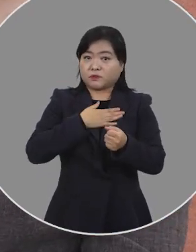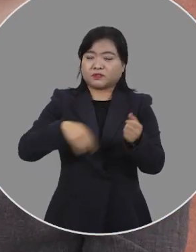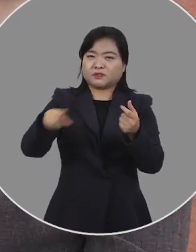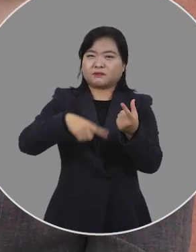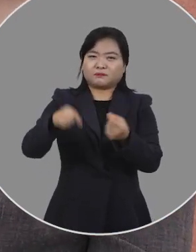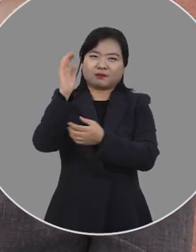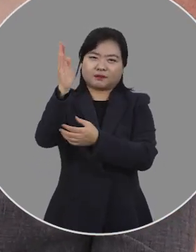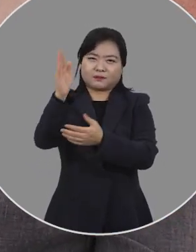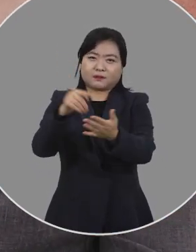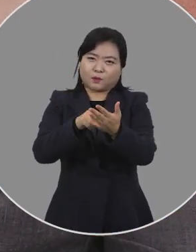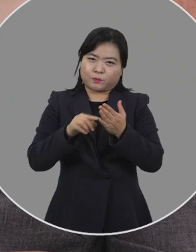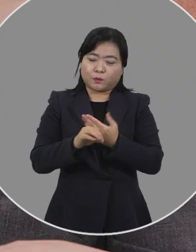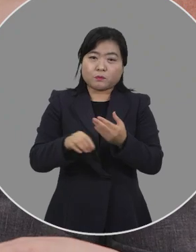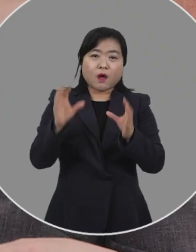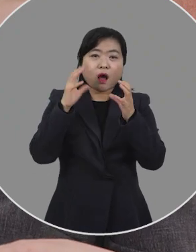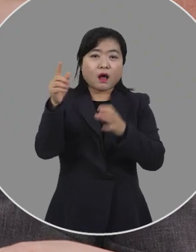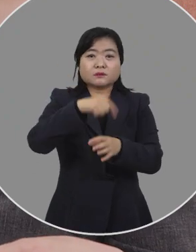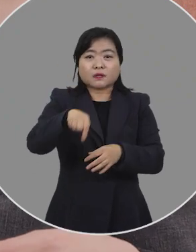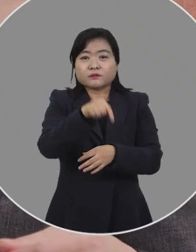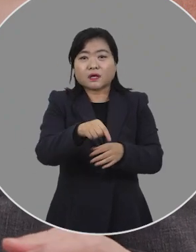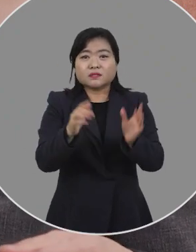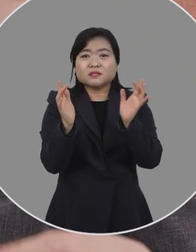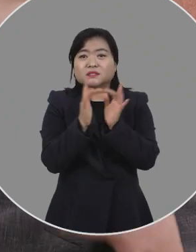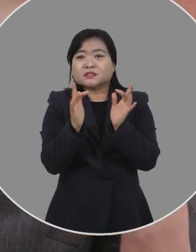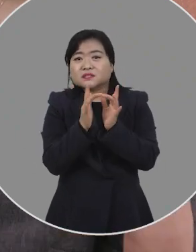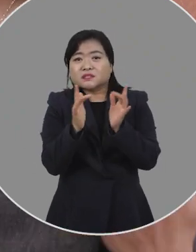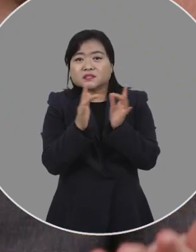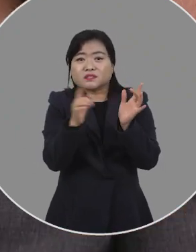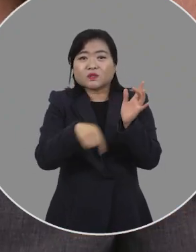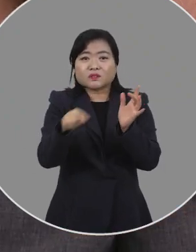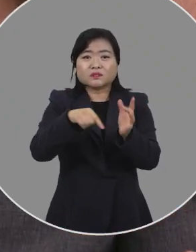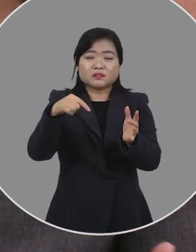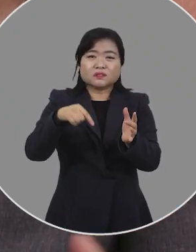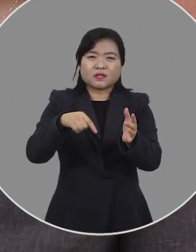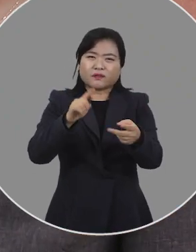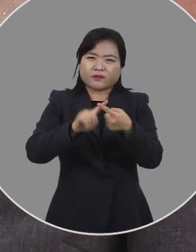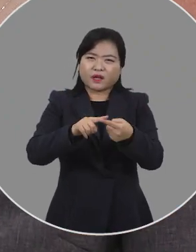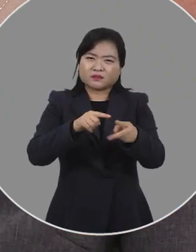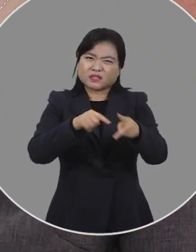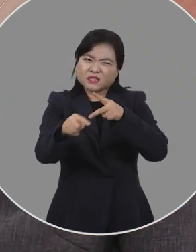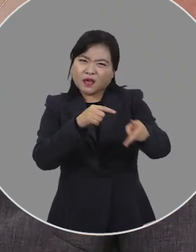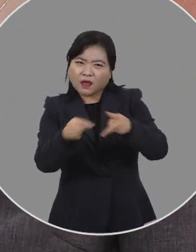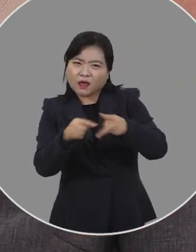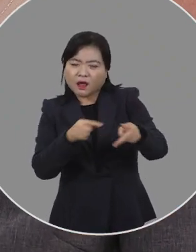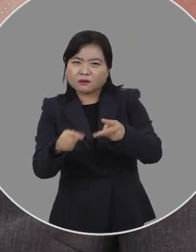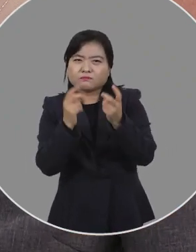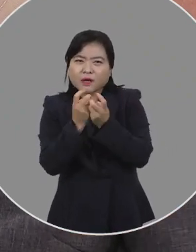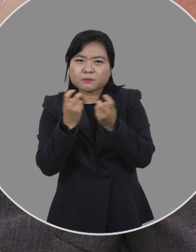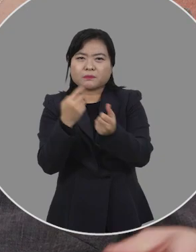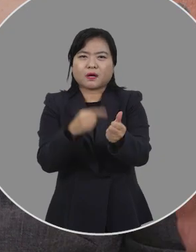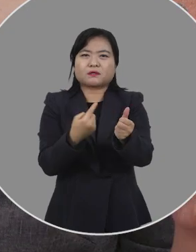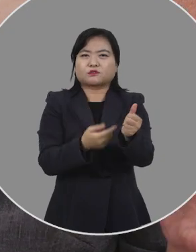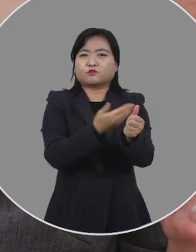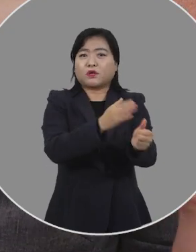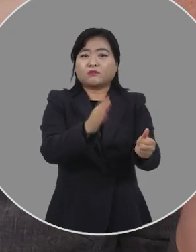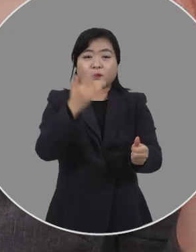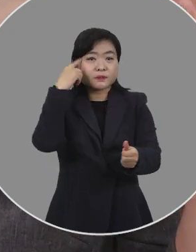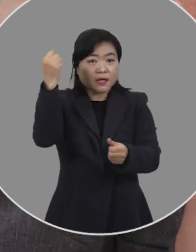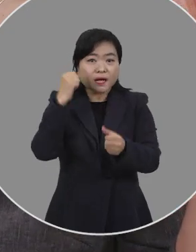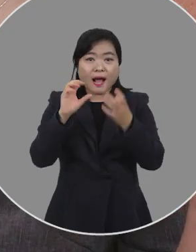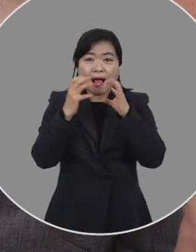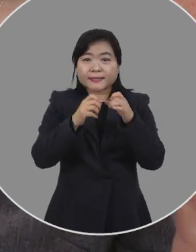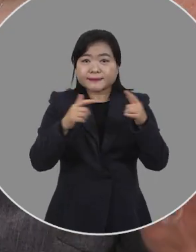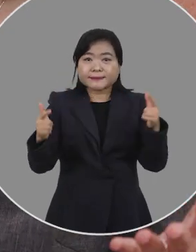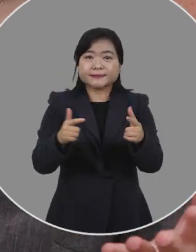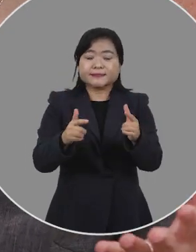뭐 이런 얘기 나오면은 그럼 애들한테 디지털 리터러시를 가르쳐야 된다 이런 얘기들 많이 하거든요. 그러니까 마치 애들이 뭐